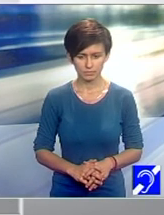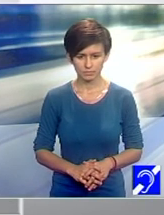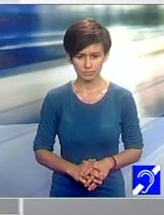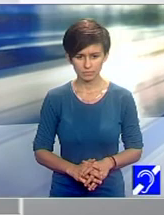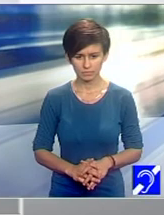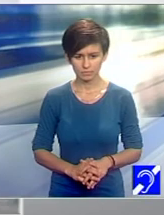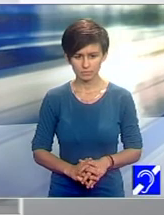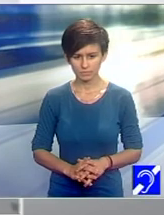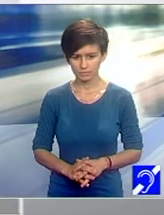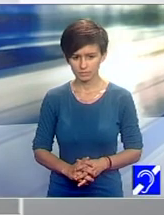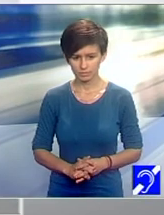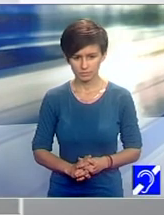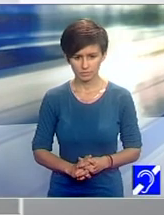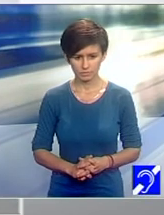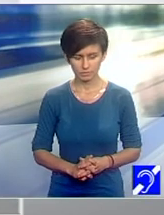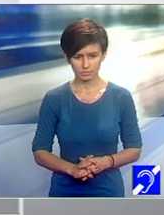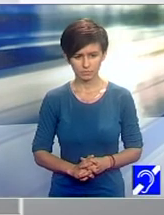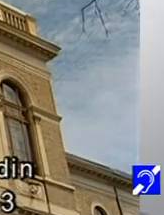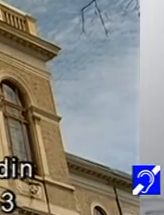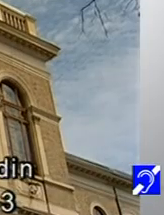In der Prüfungszeit des Studienjahres